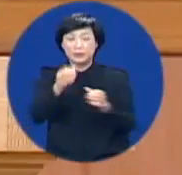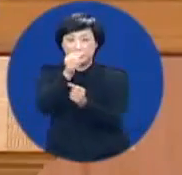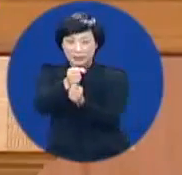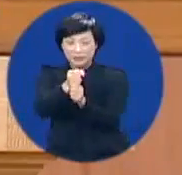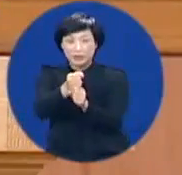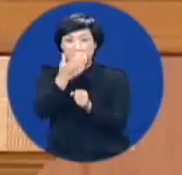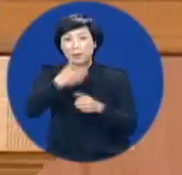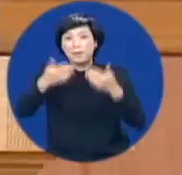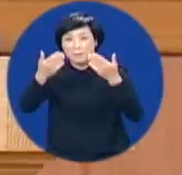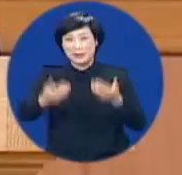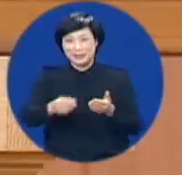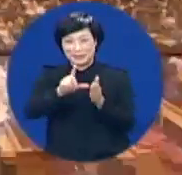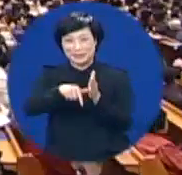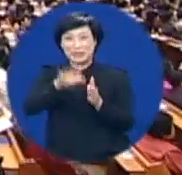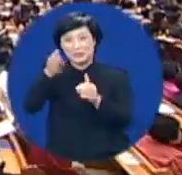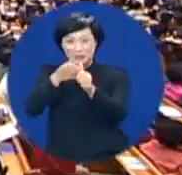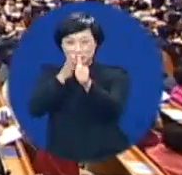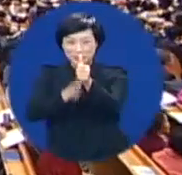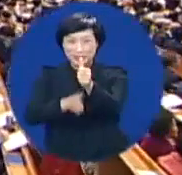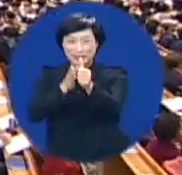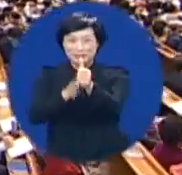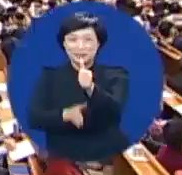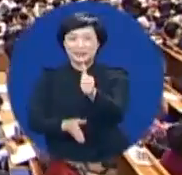창조되는 축복된 시간 되기를 원합니다.